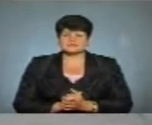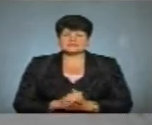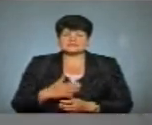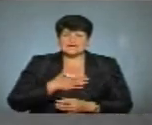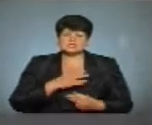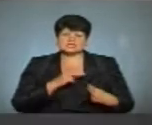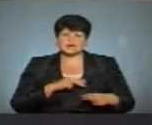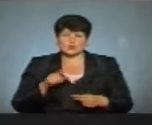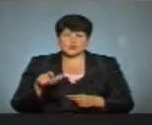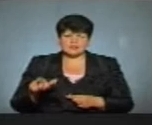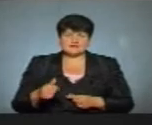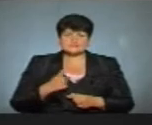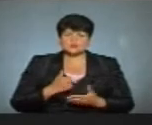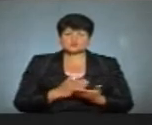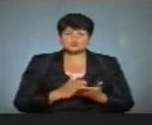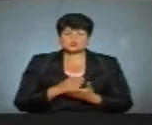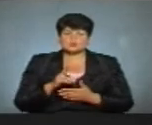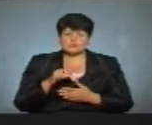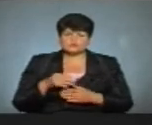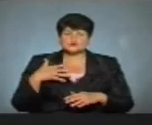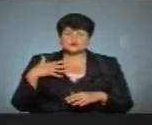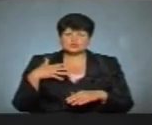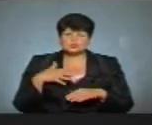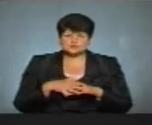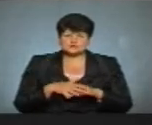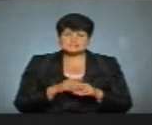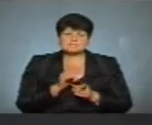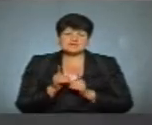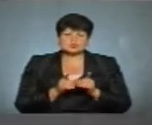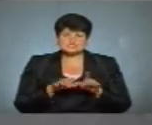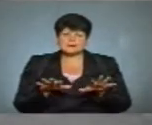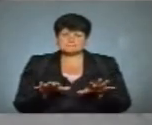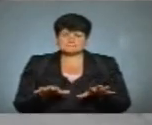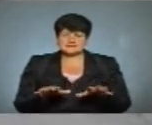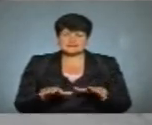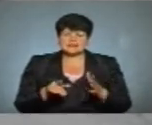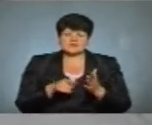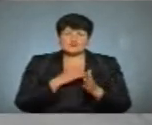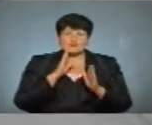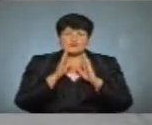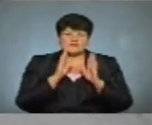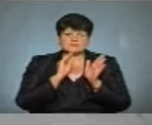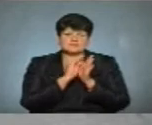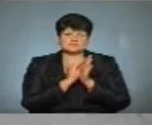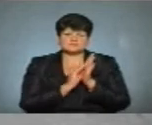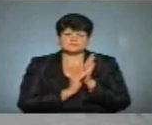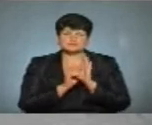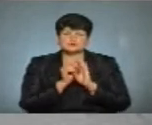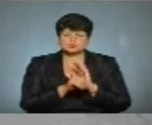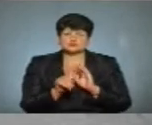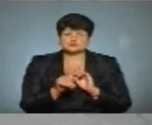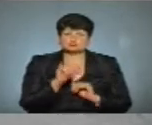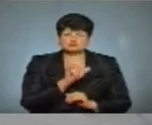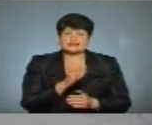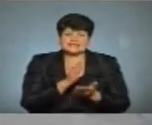Наші колеги, військовослужбовці, змінюючи місце дислокації, на сторінці Фейсбук відобразили питання того, що у